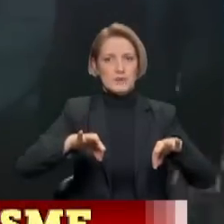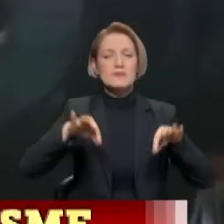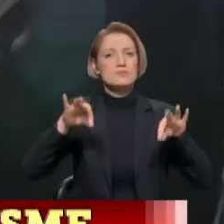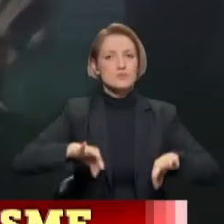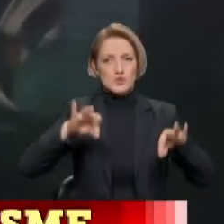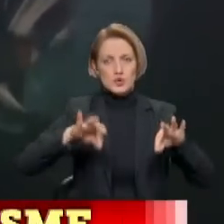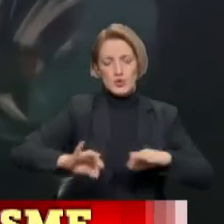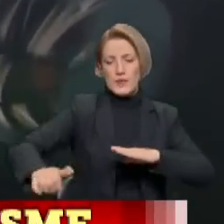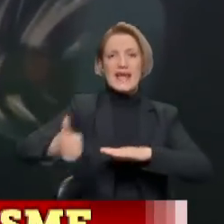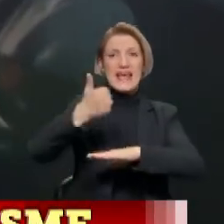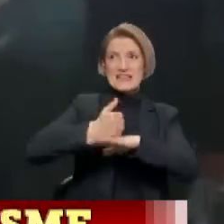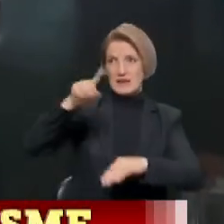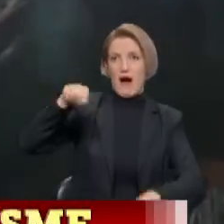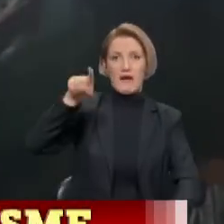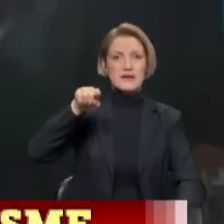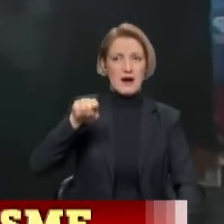Bugün iktidarda